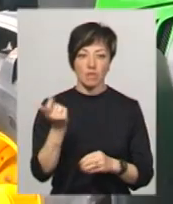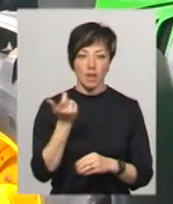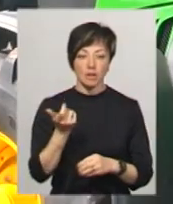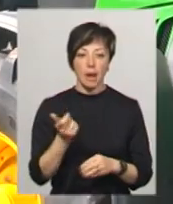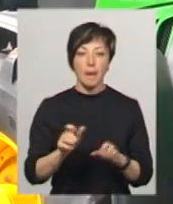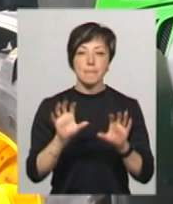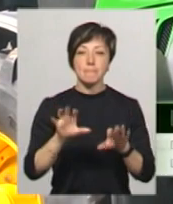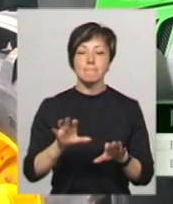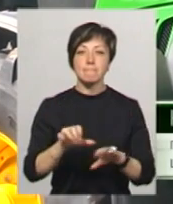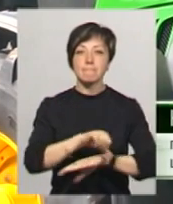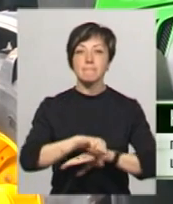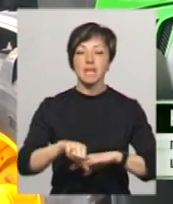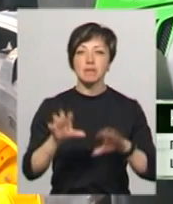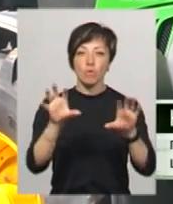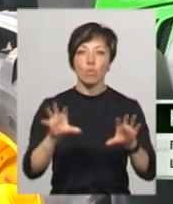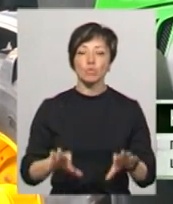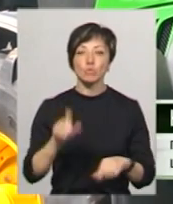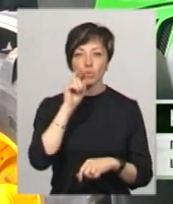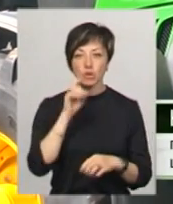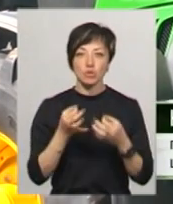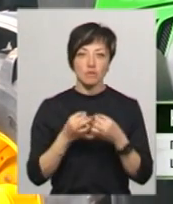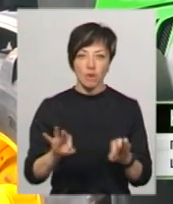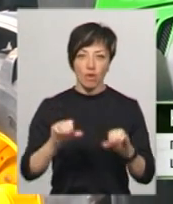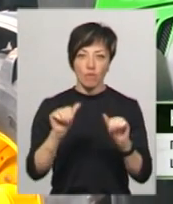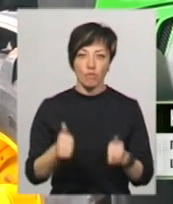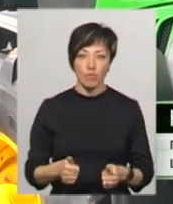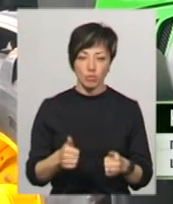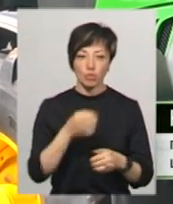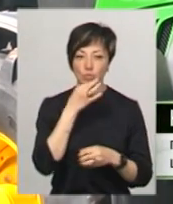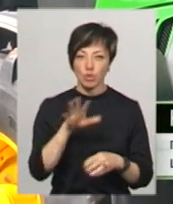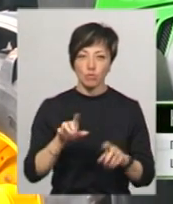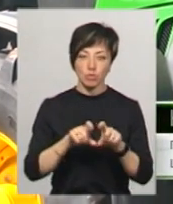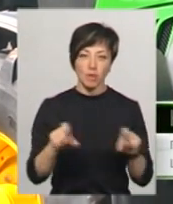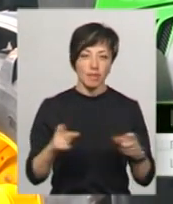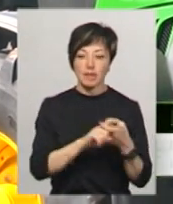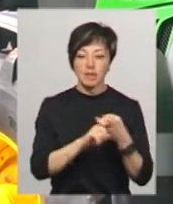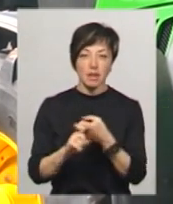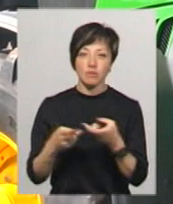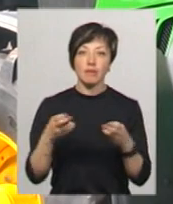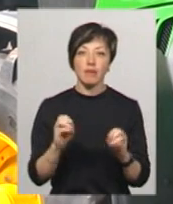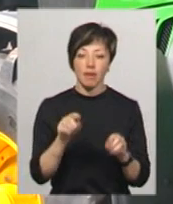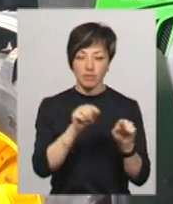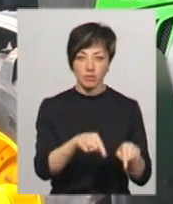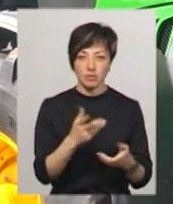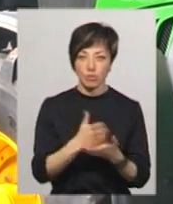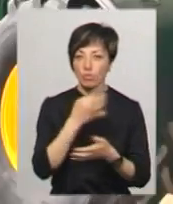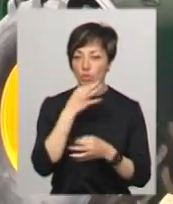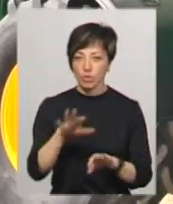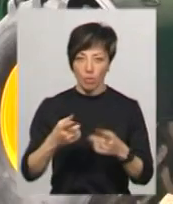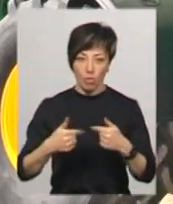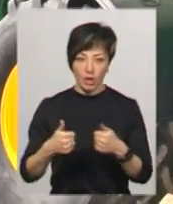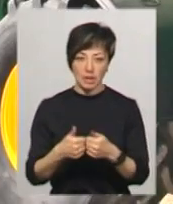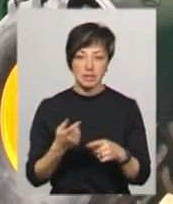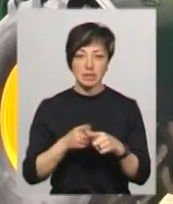Митний кодекс України дозволяє проводити оформлення будь-якому суб'єкту ЗЕД, незалежно від того, де він акредитований, в будь-якому митному органі.